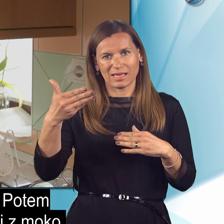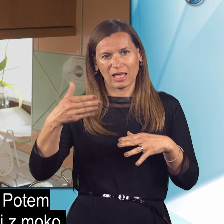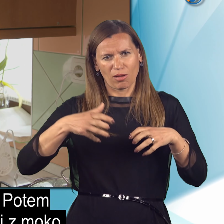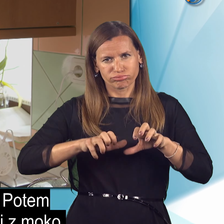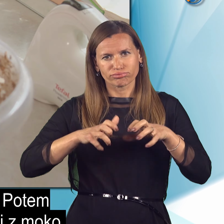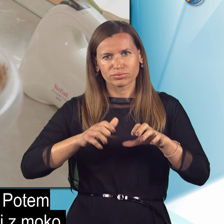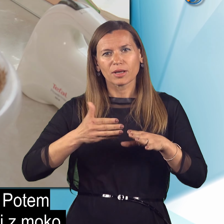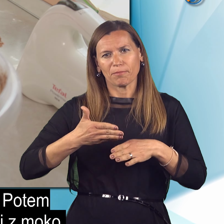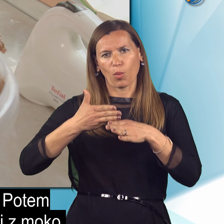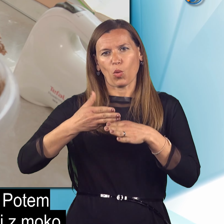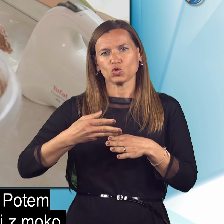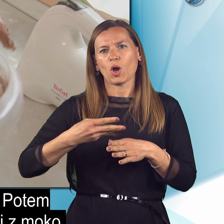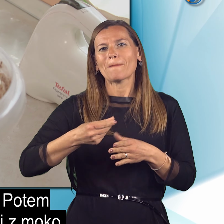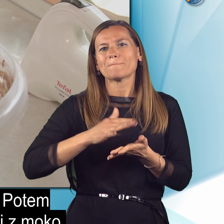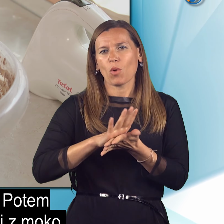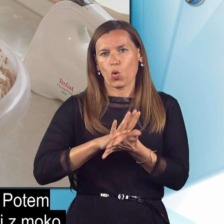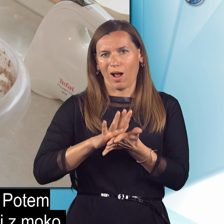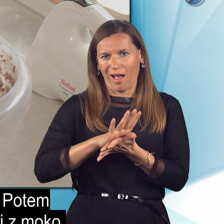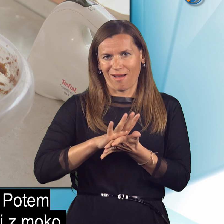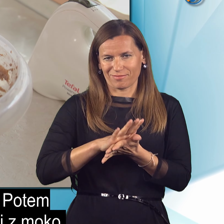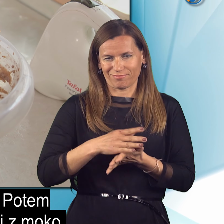moko.